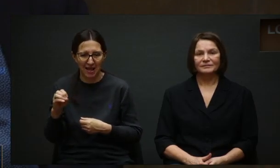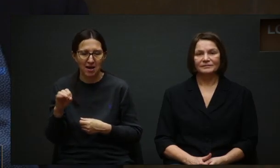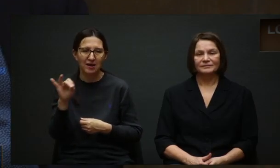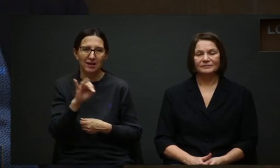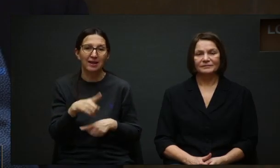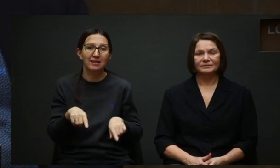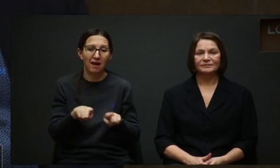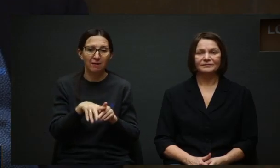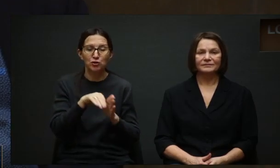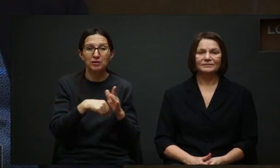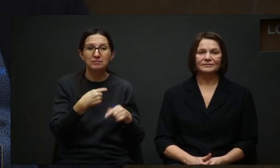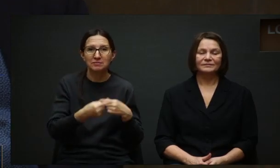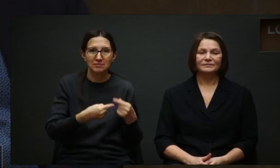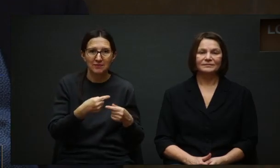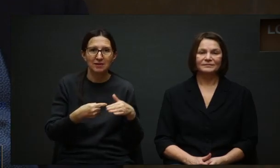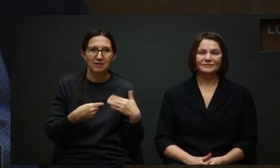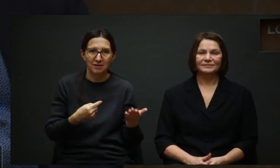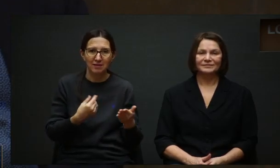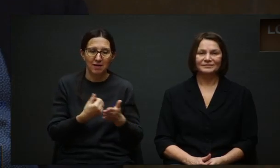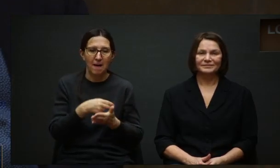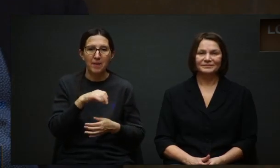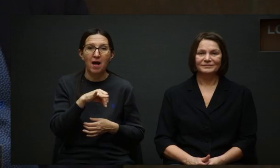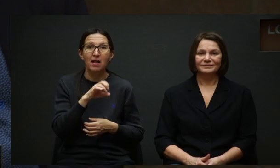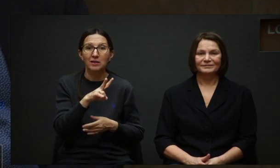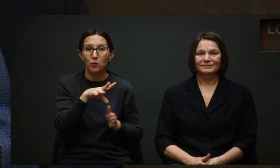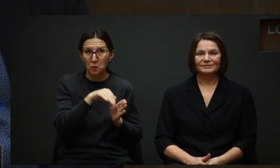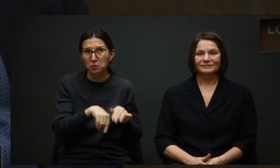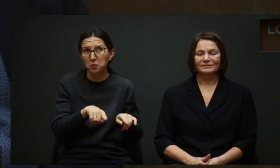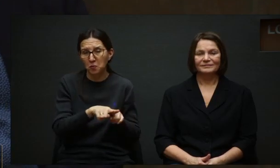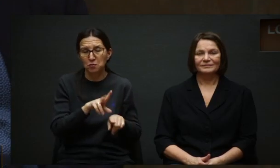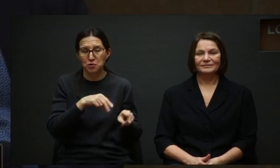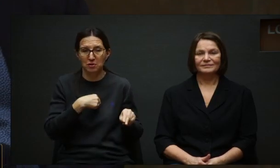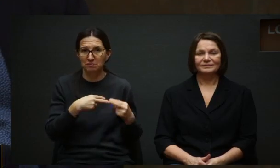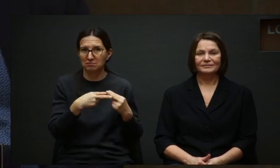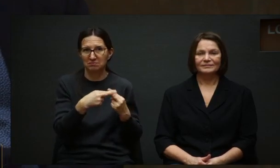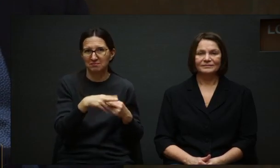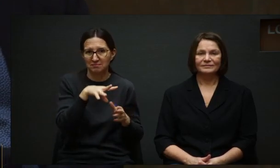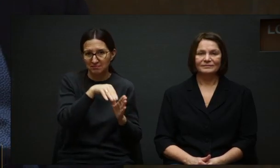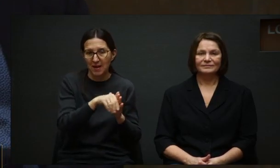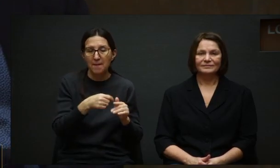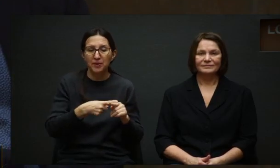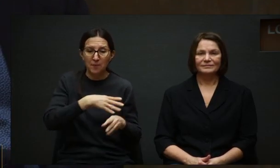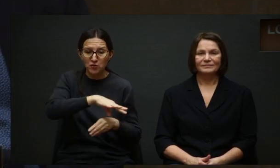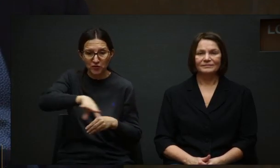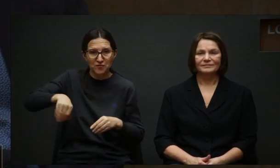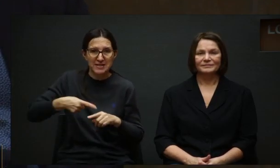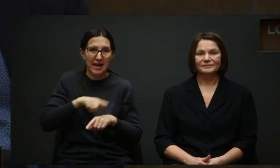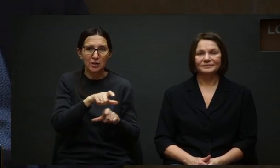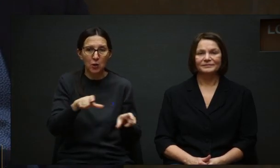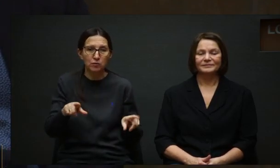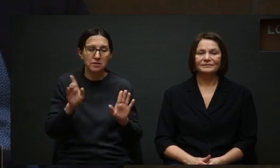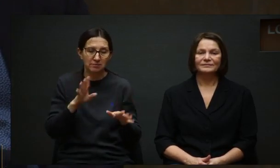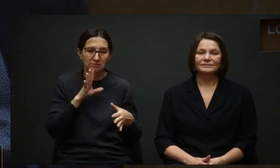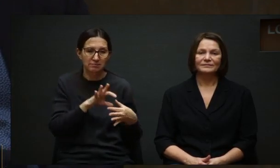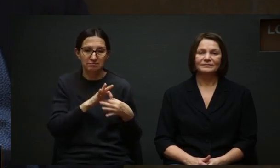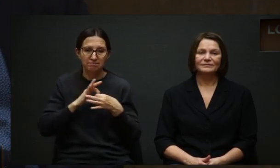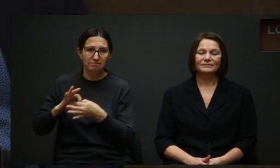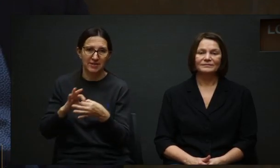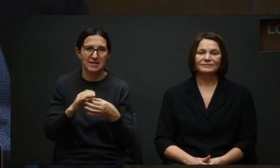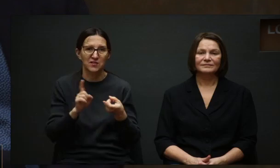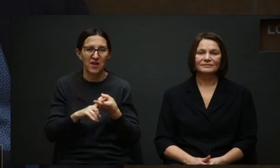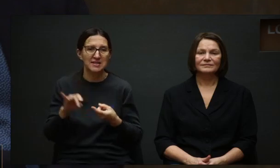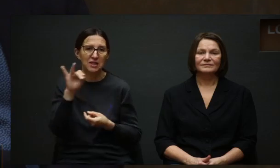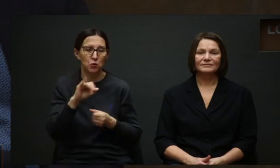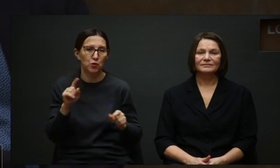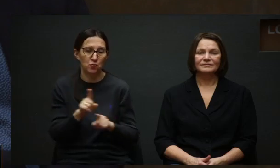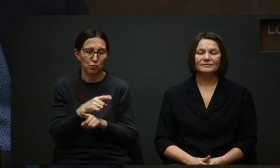соответственно, к династии со стороны Платона тоже вполне, потому что это все люди, которые неразрывно связаны с историей музея,